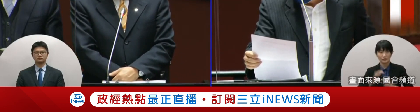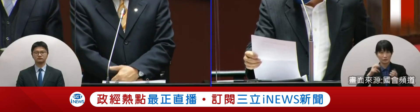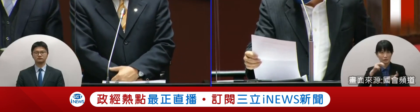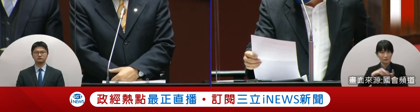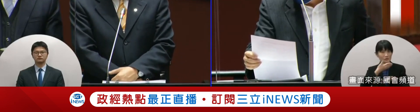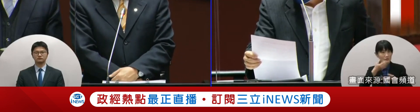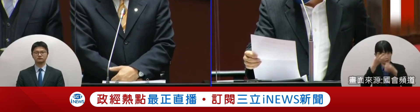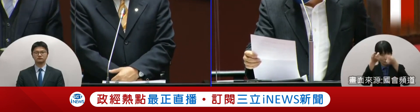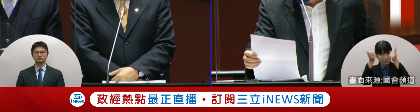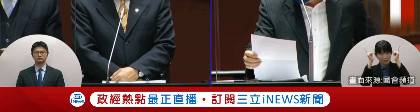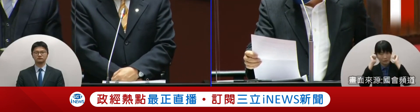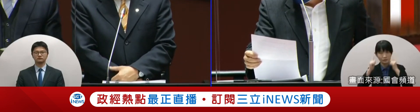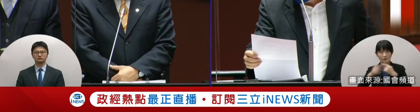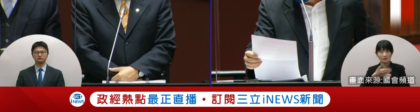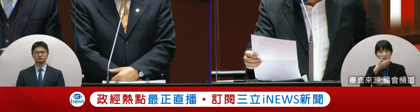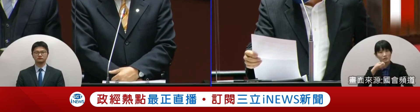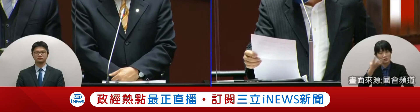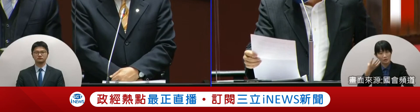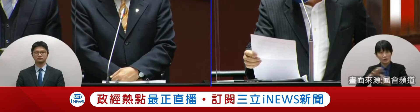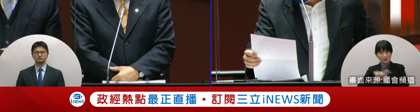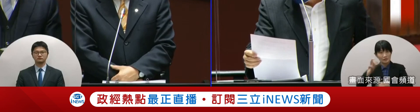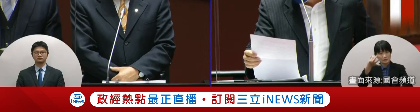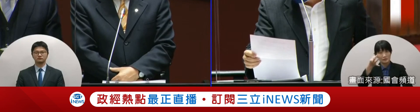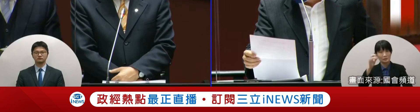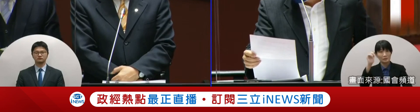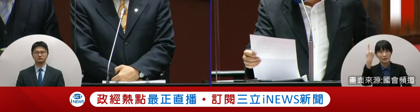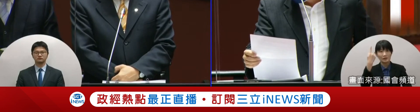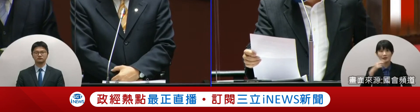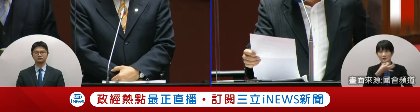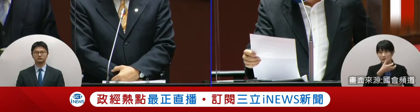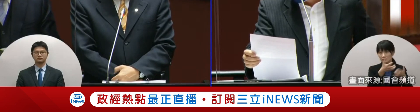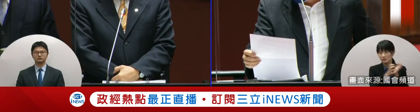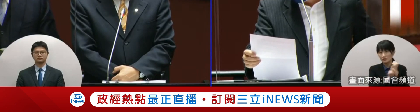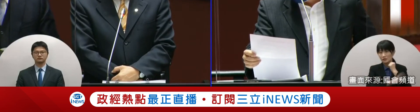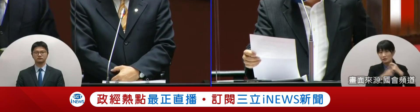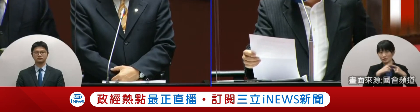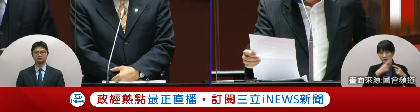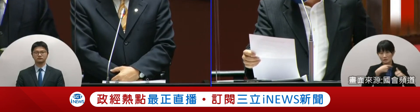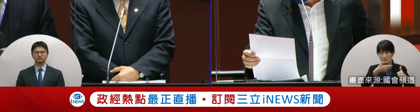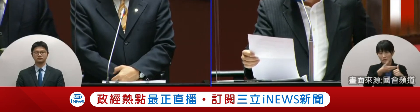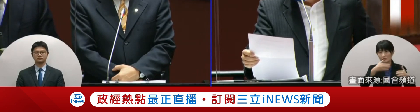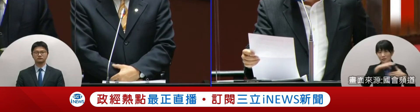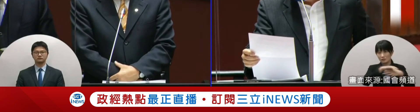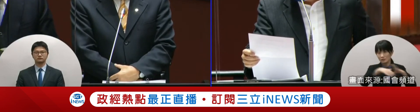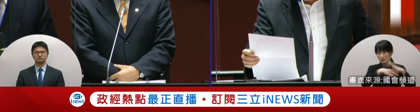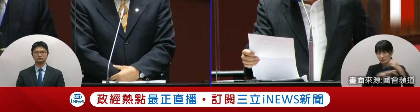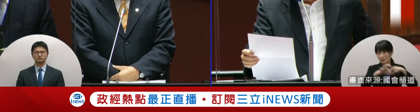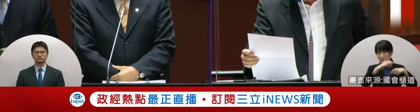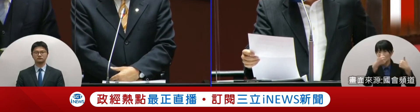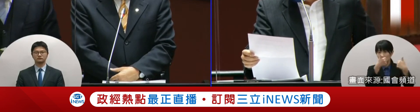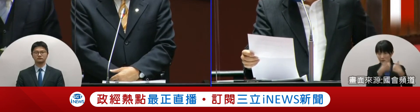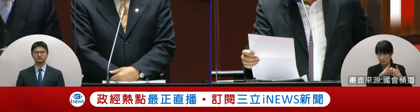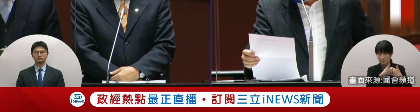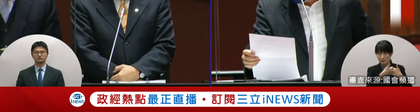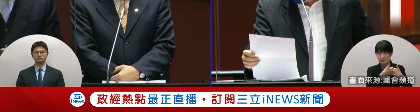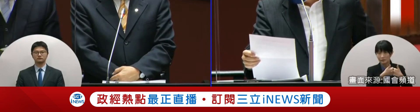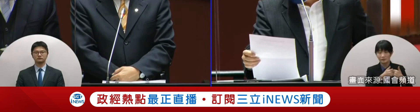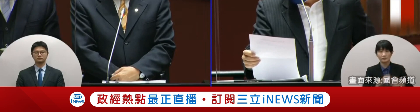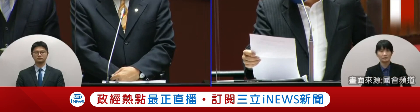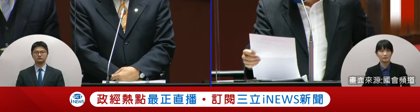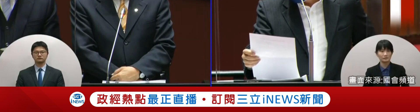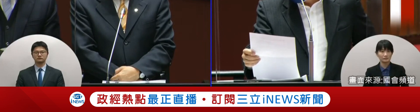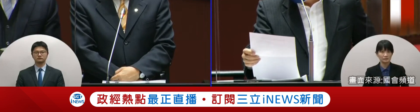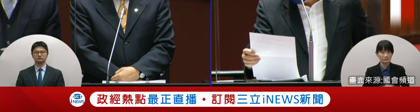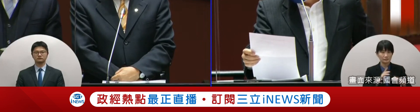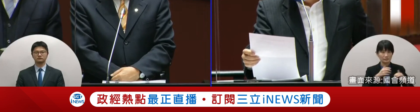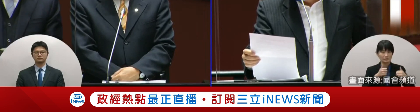清华大学清华基金来源系指财团法人中华教育文化基金会。代管庚子